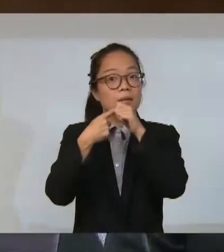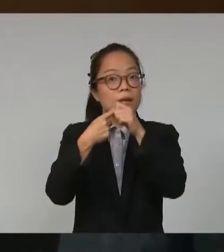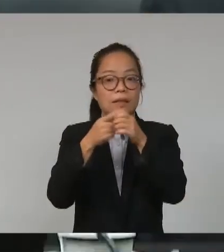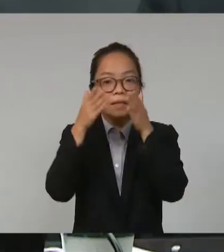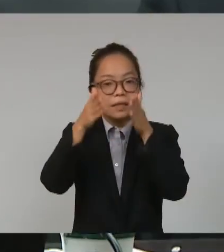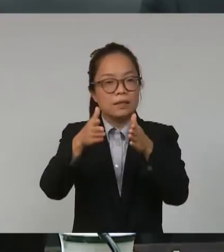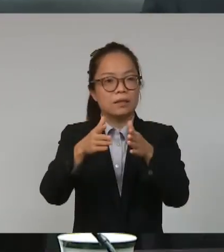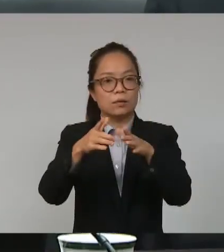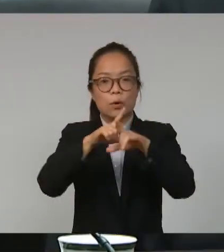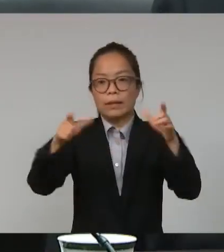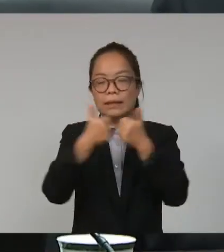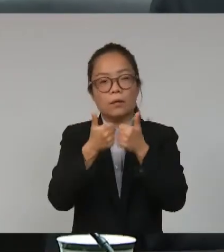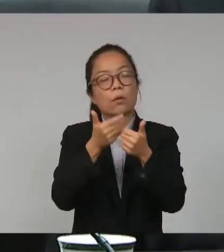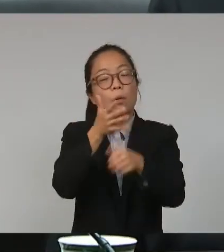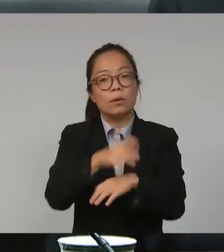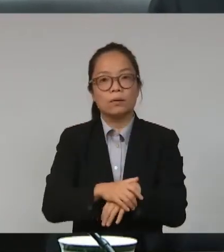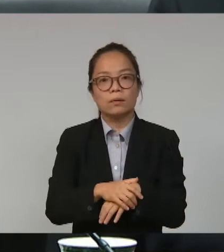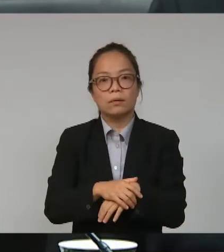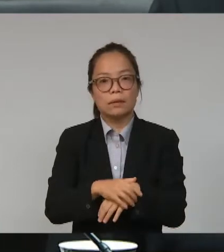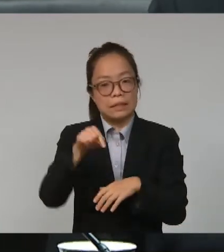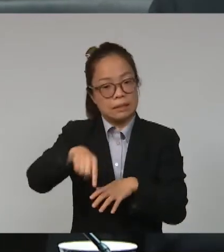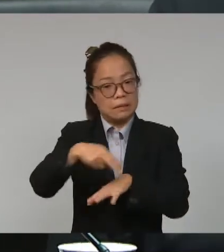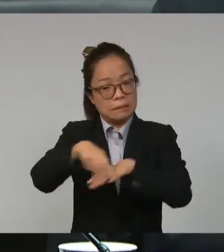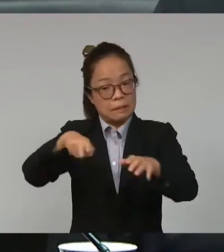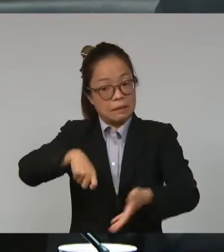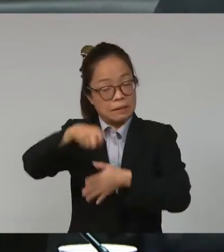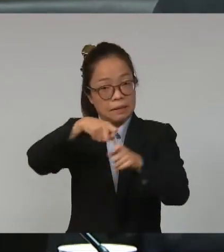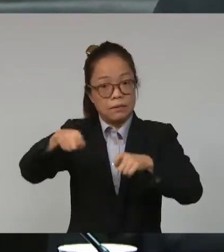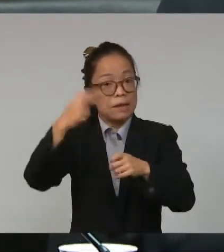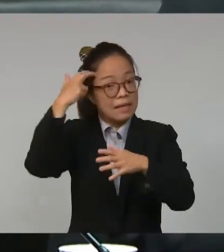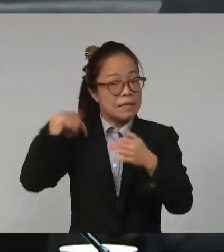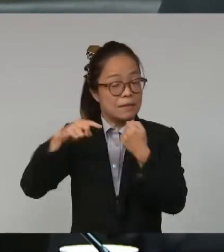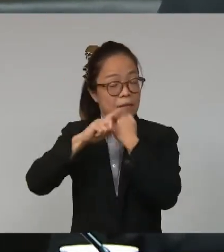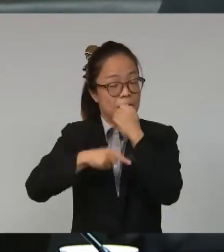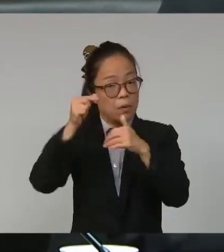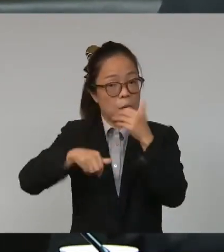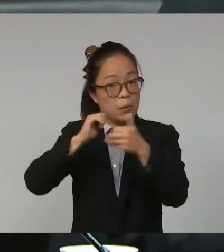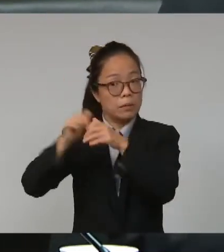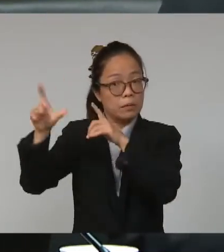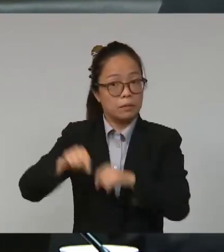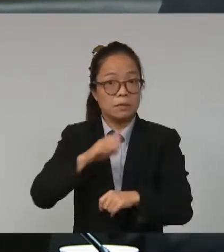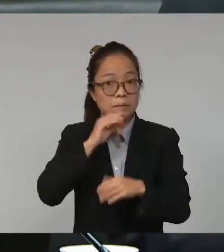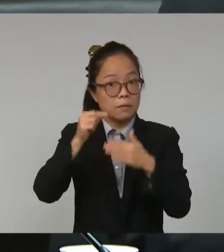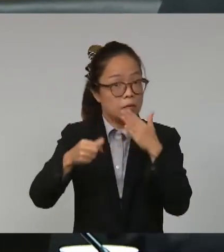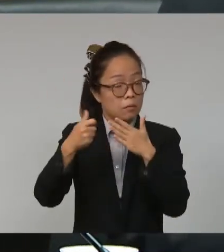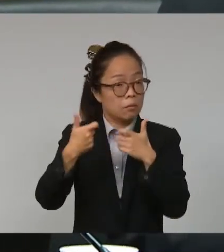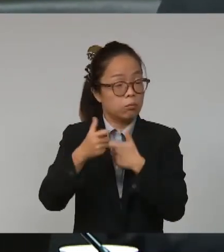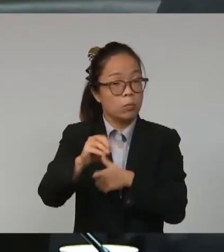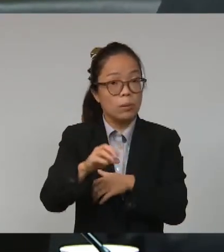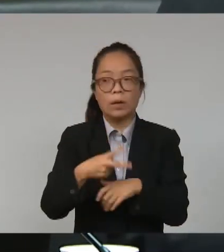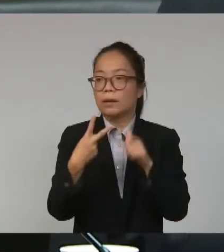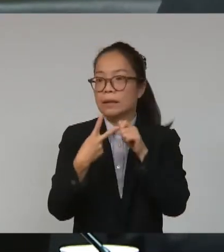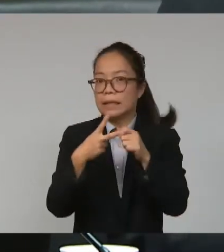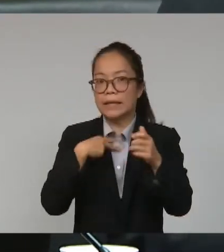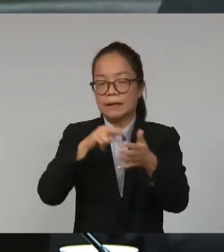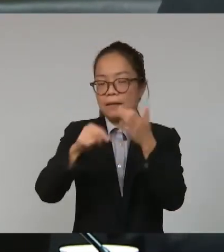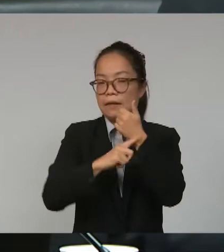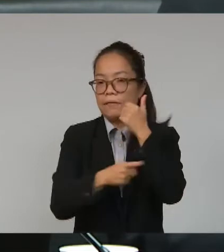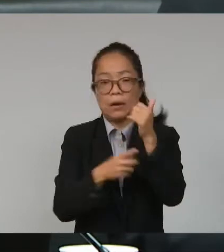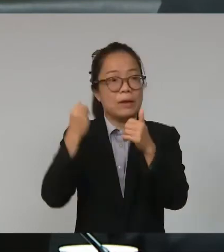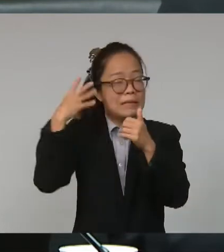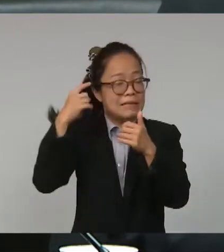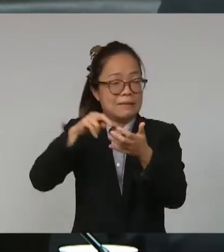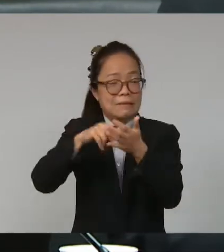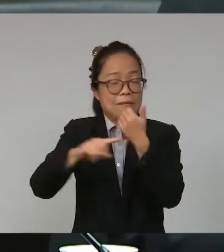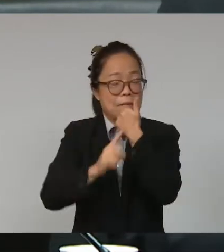针对大会所询问哈，这个本案是否属于宪法规定下的适合中投公投啊？第二个是否属于立法原则的创